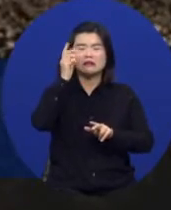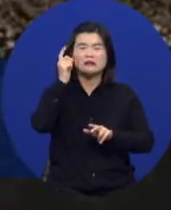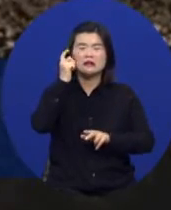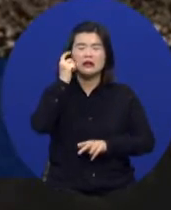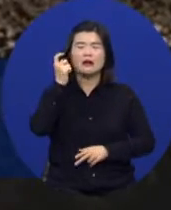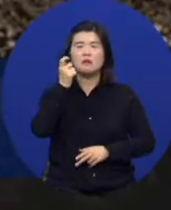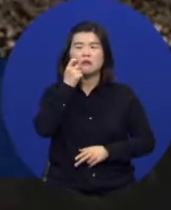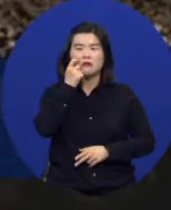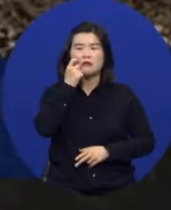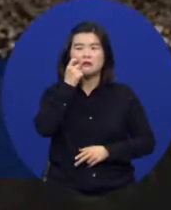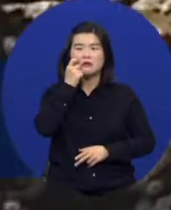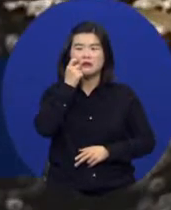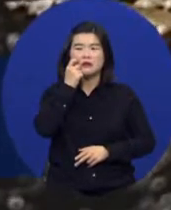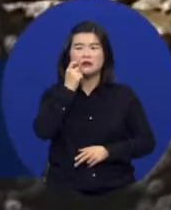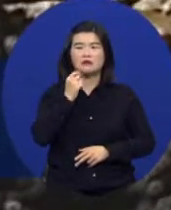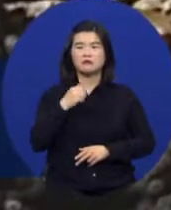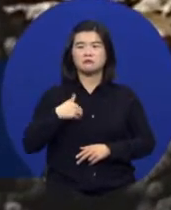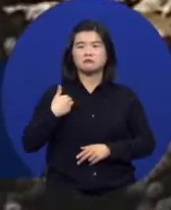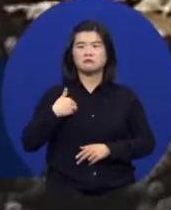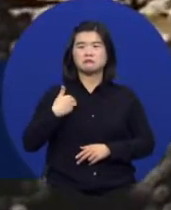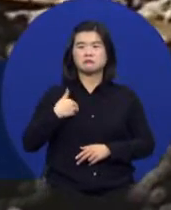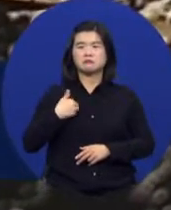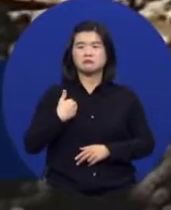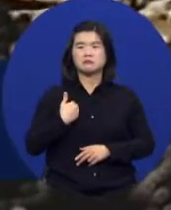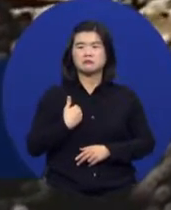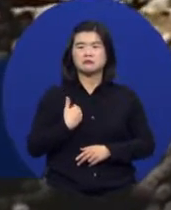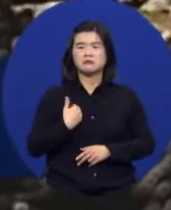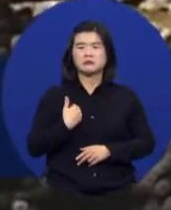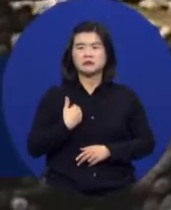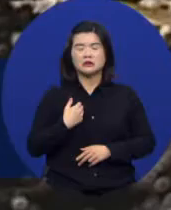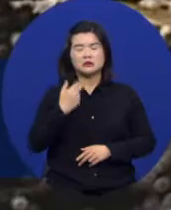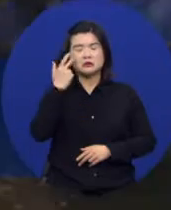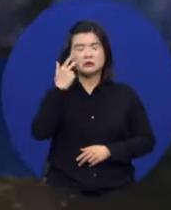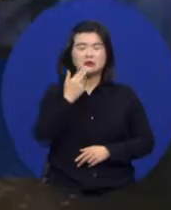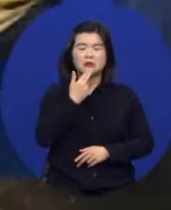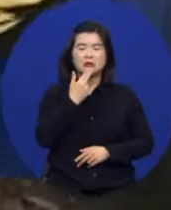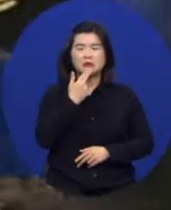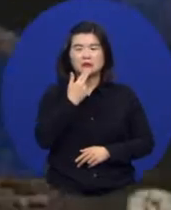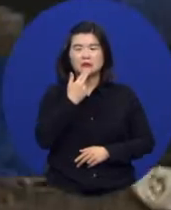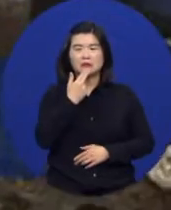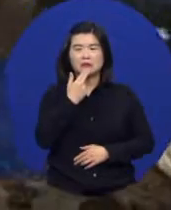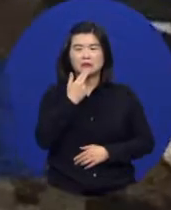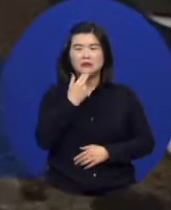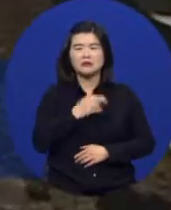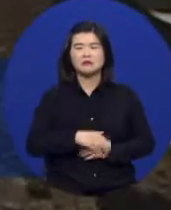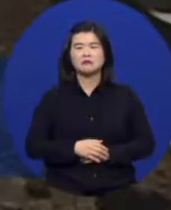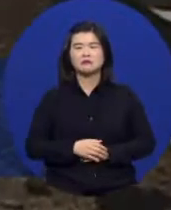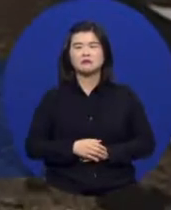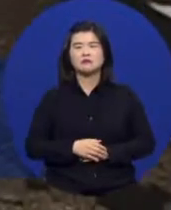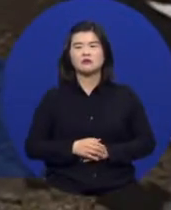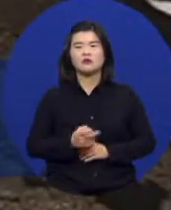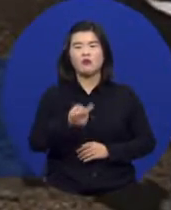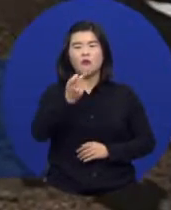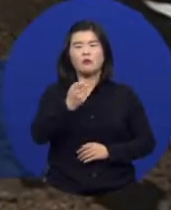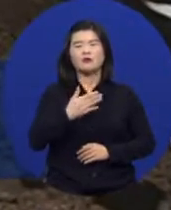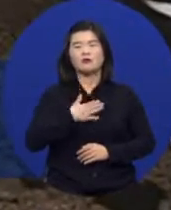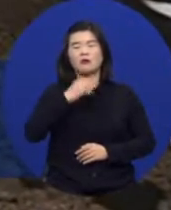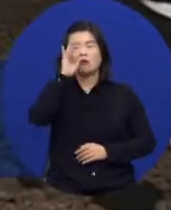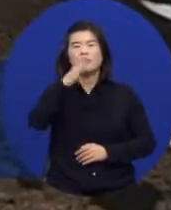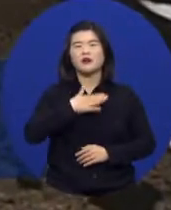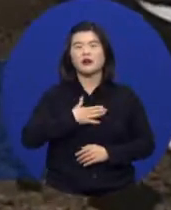게 아무 생각 정신이 없어 괜히 아이고 나 몰라도 우리 오빠 날